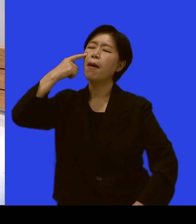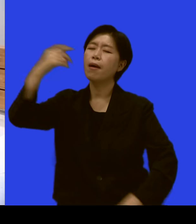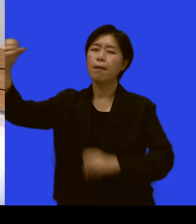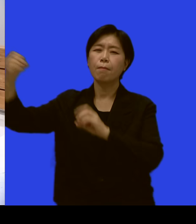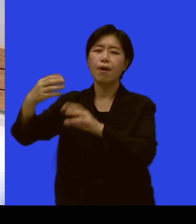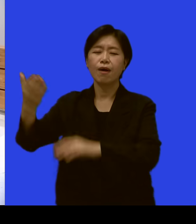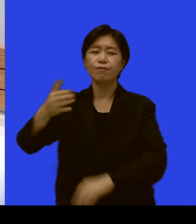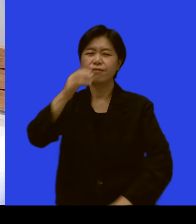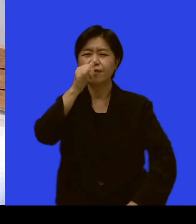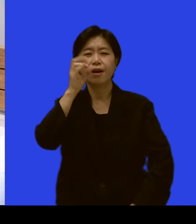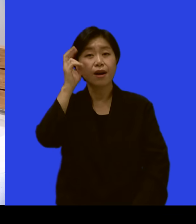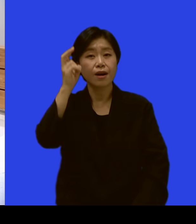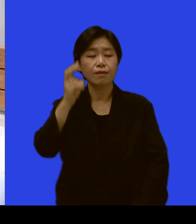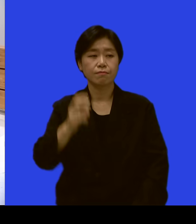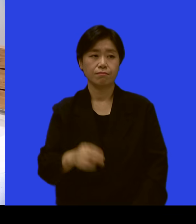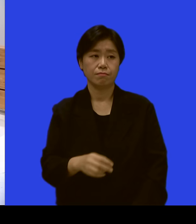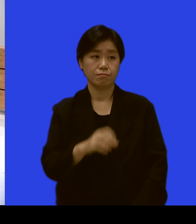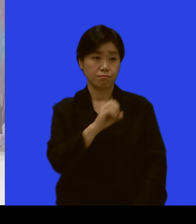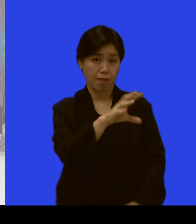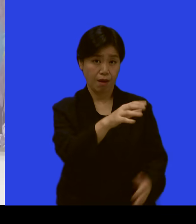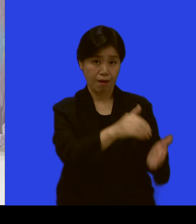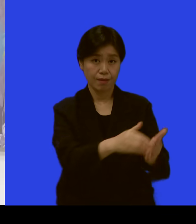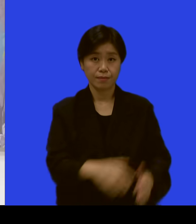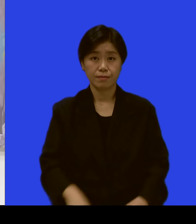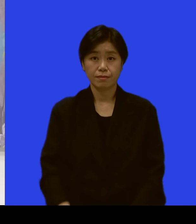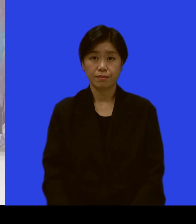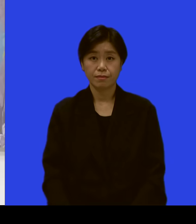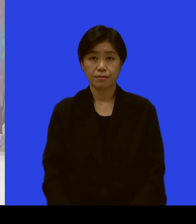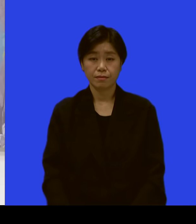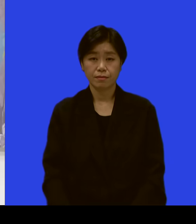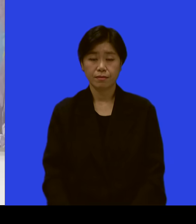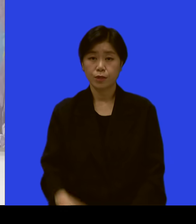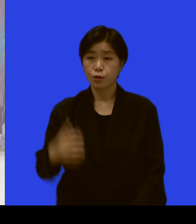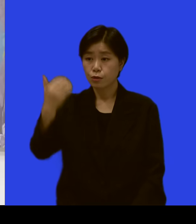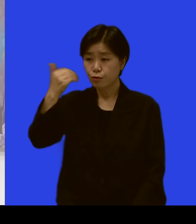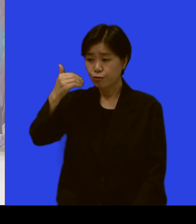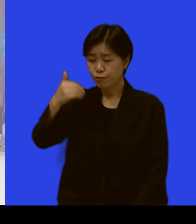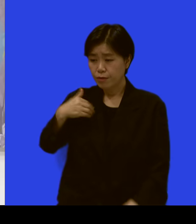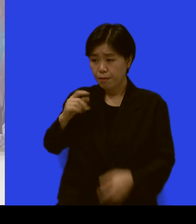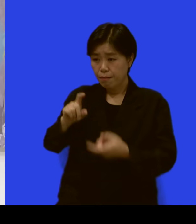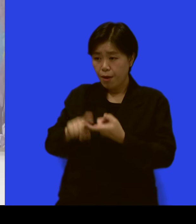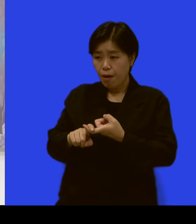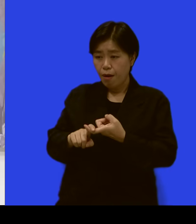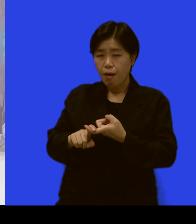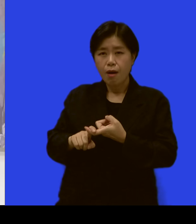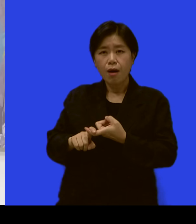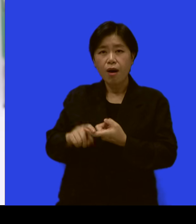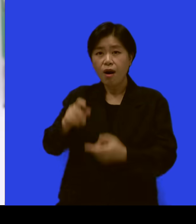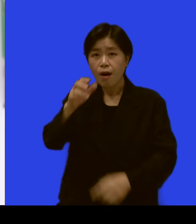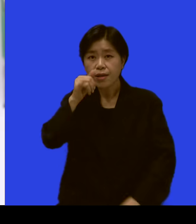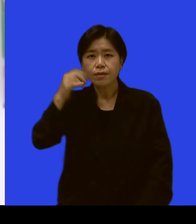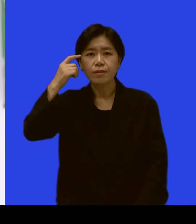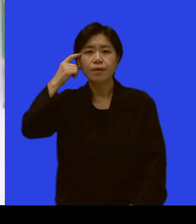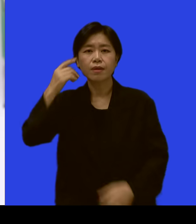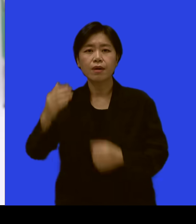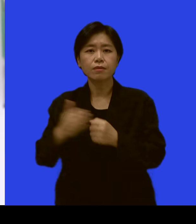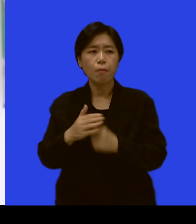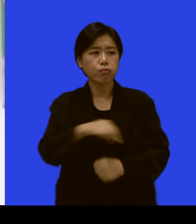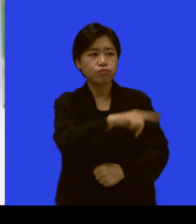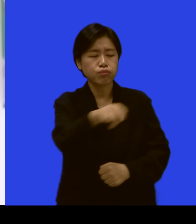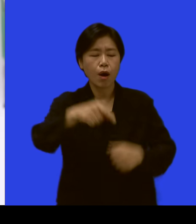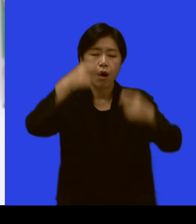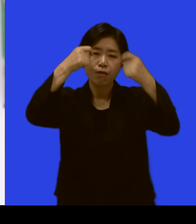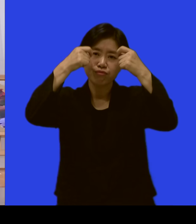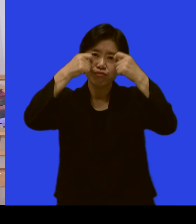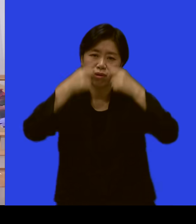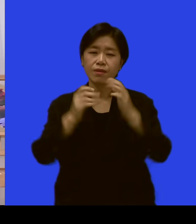거다. 들어봐라. 막 그 친구가 그러면 누군가 내 편이 있다는 생각에 막 애들이 그 자리에서 울고 막 이러거든요. 공통점이 있습니다.